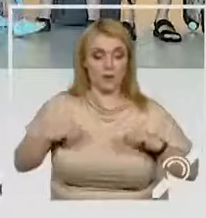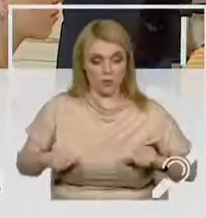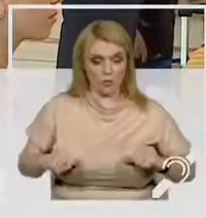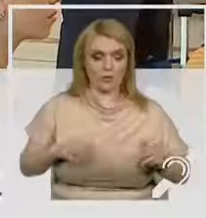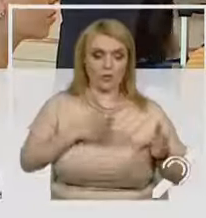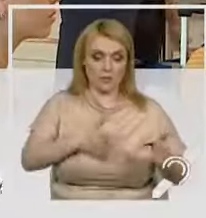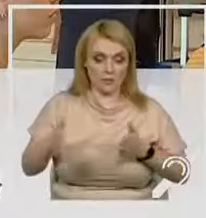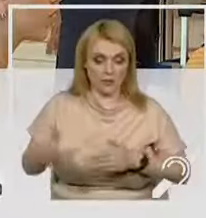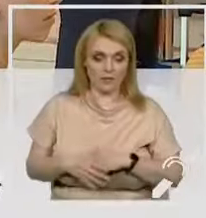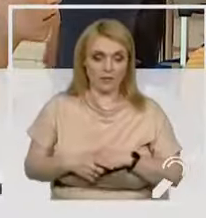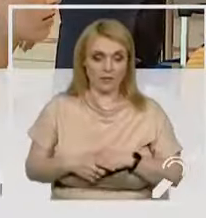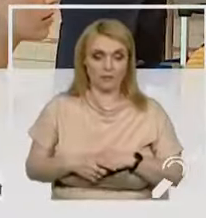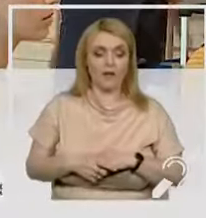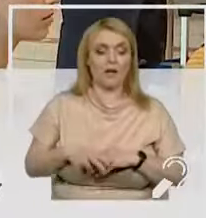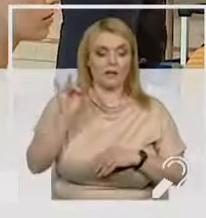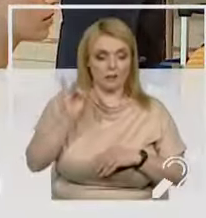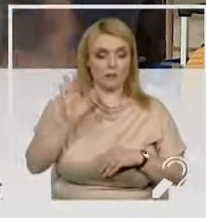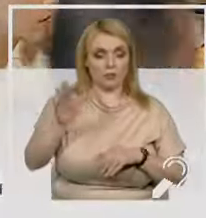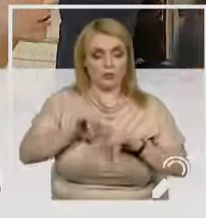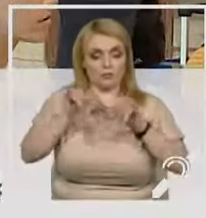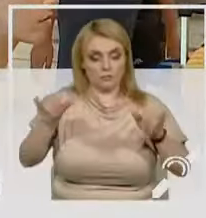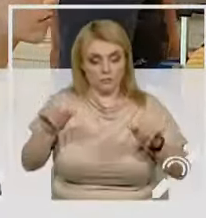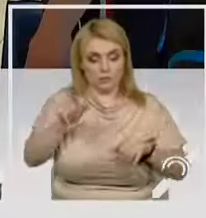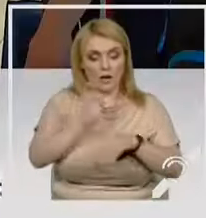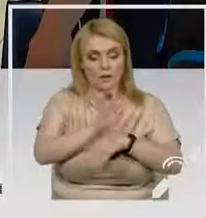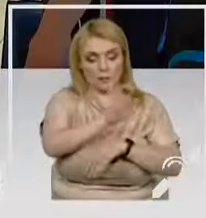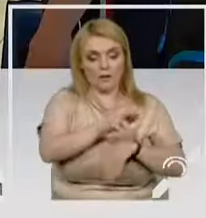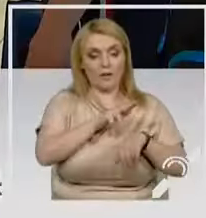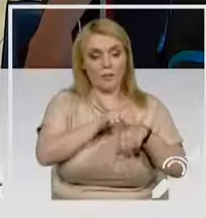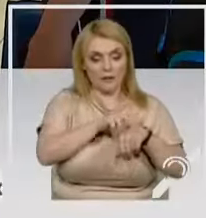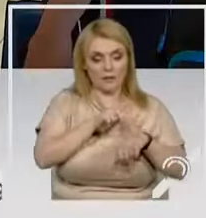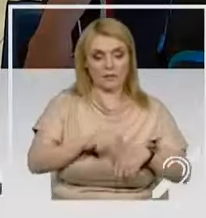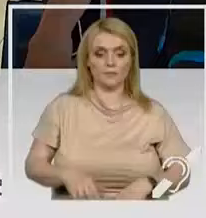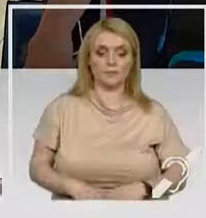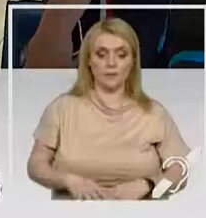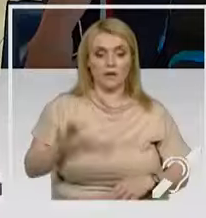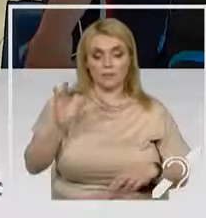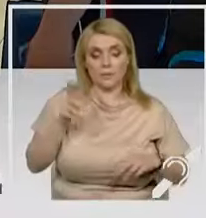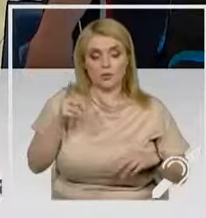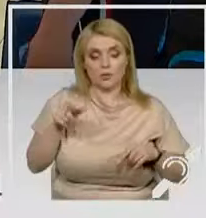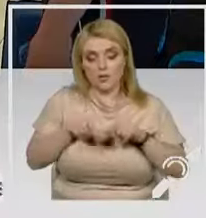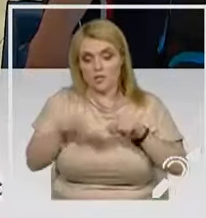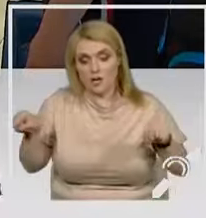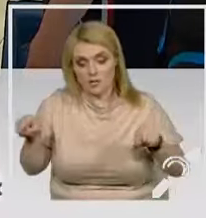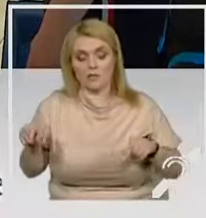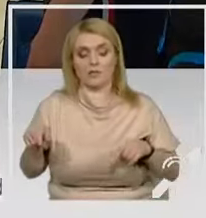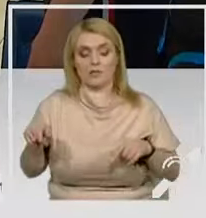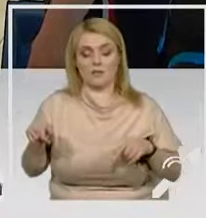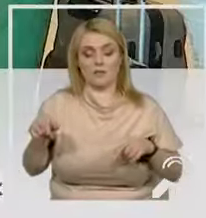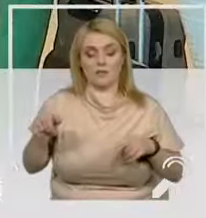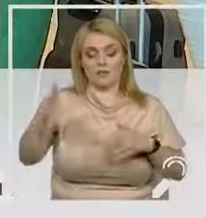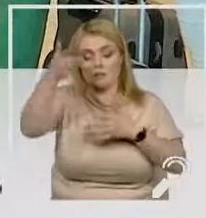va fi majorat la punctele de trecere, inclusiv în aeroport. Autoritățile spun că în această perioadă s-ar putea intensifica